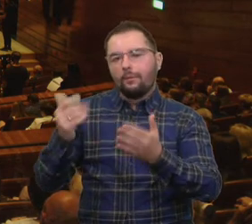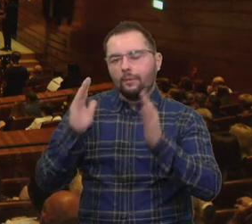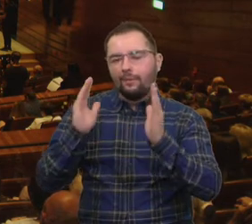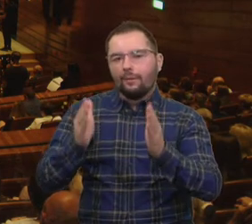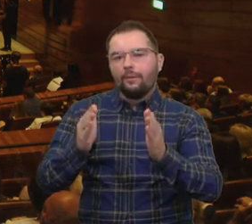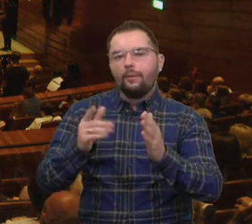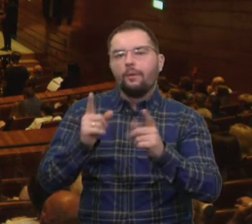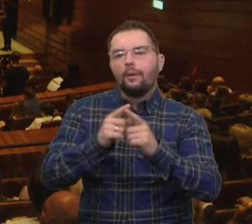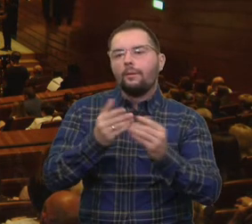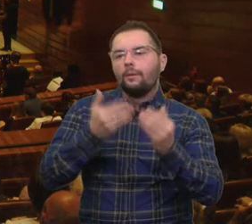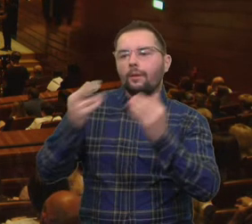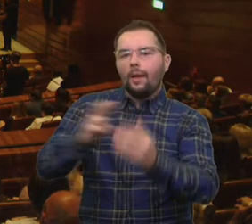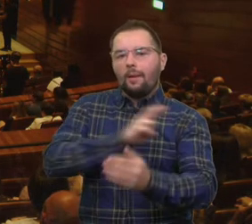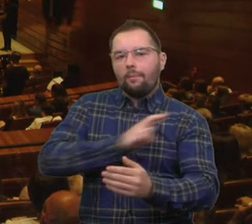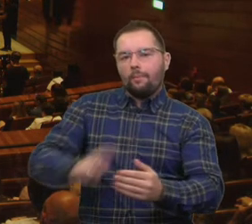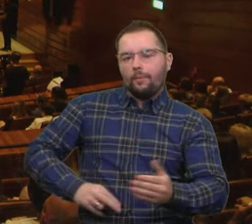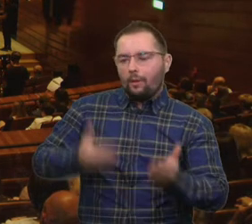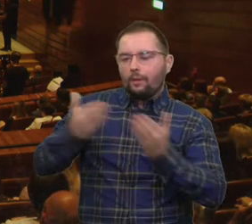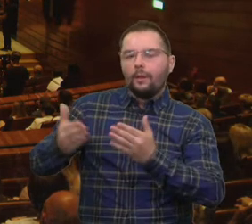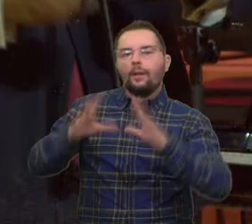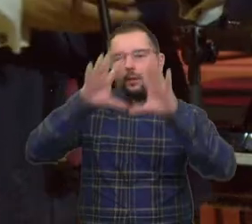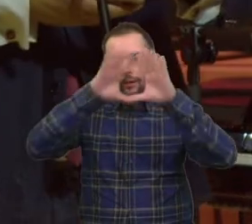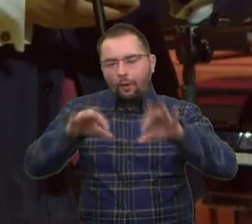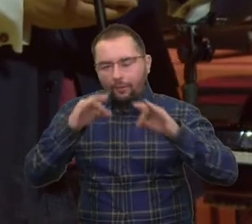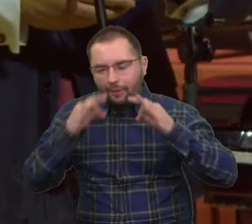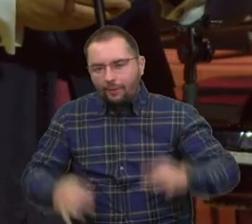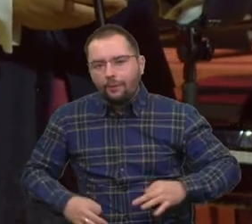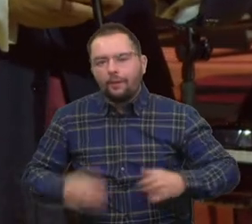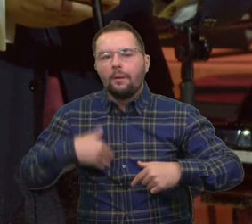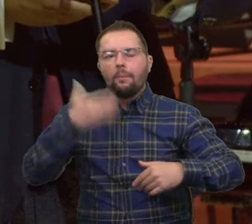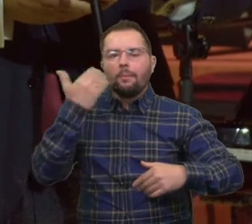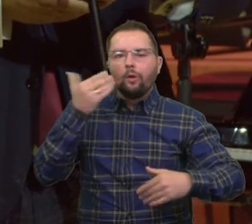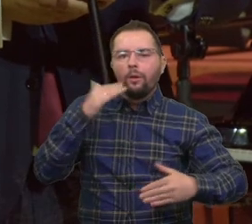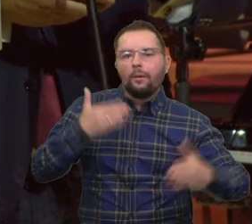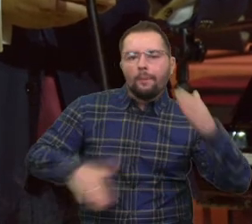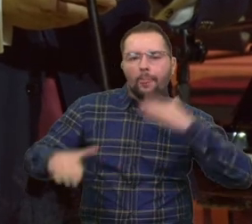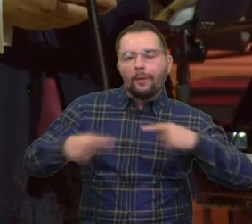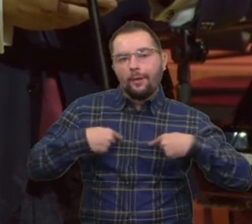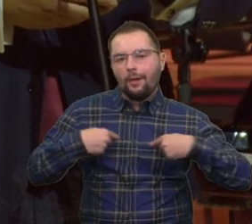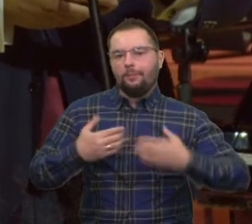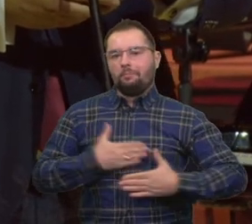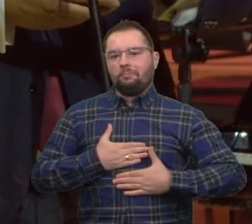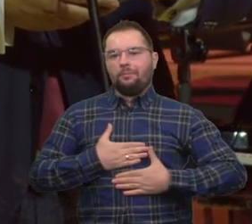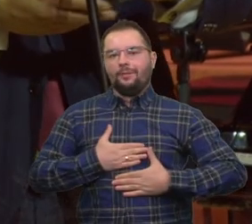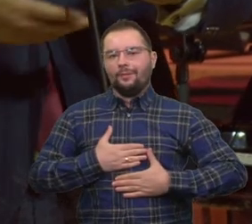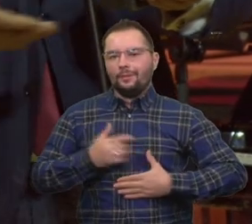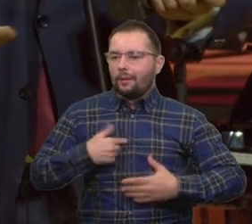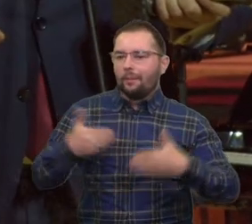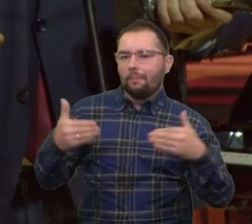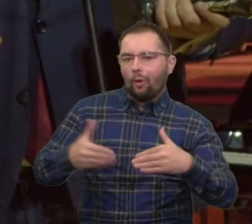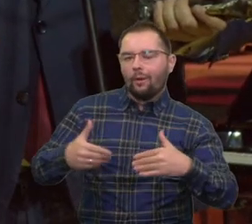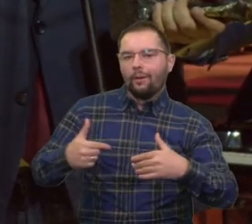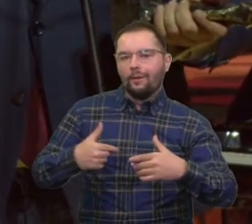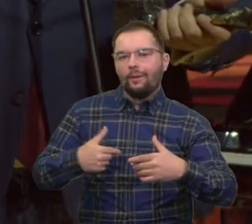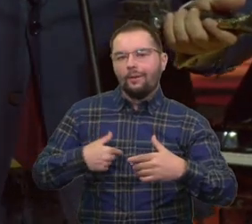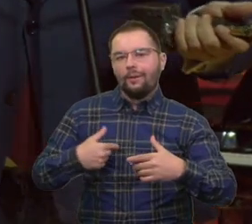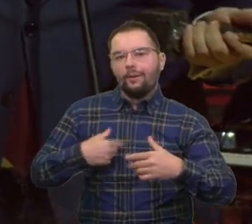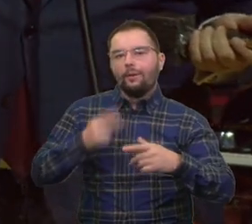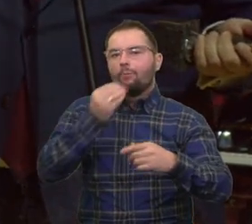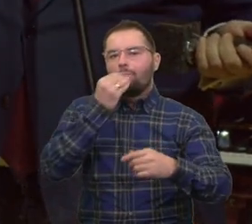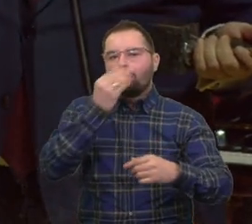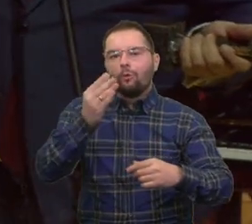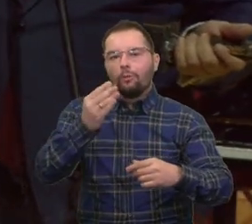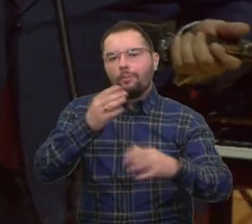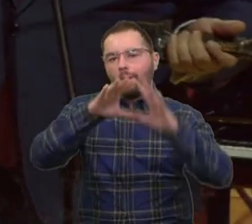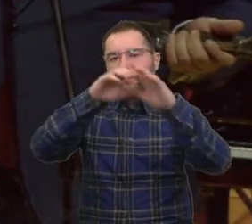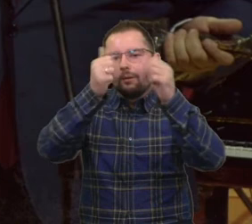panu premierowi Jerzemu Buzkowi. Szanowni Państwo, ja się bardzo cieszę, dla mnie wielki zaszczyt, że mogę wręcz, można powiedzieć, statuetkę